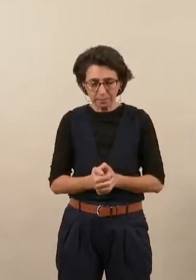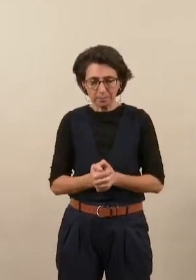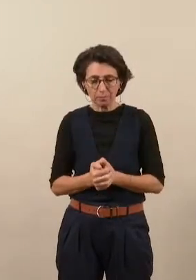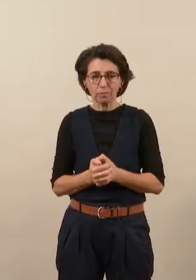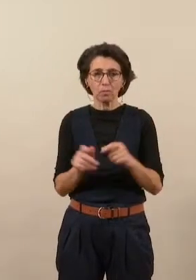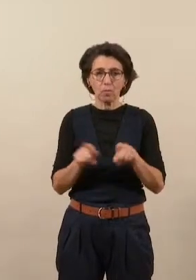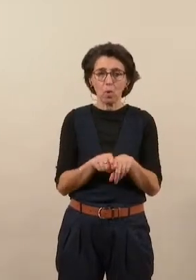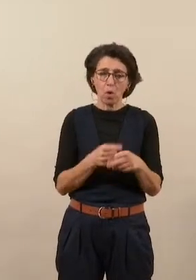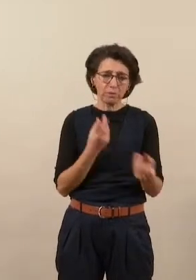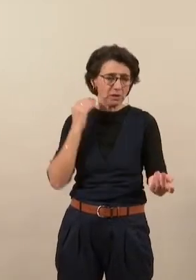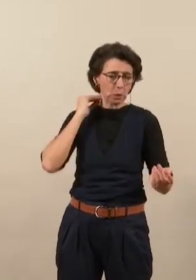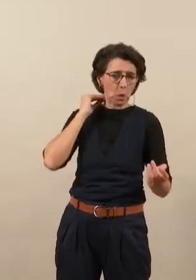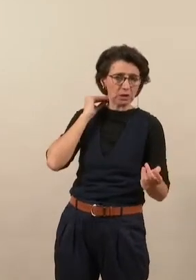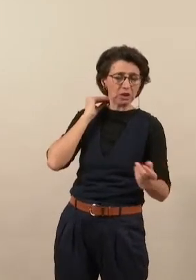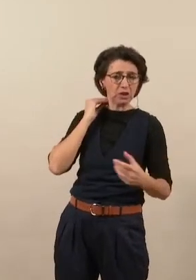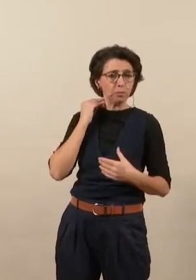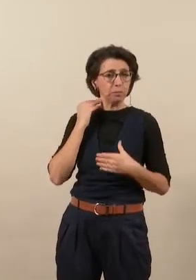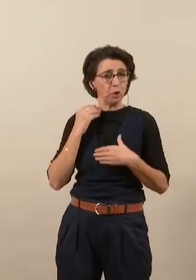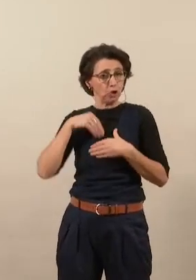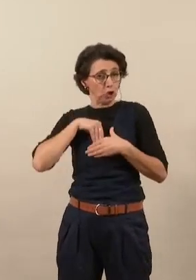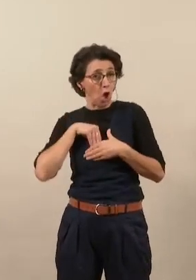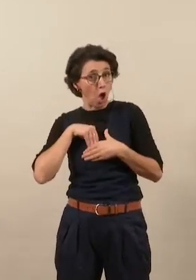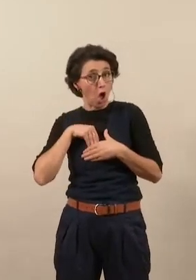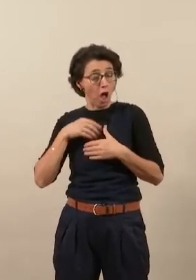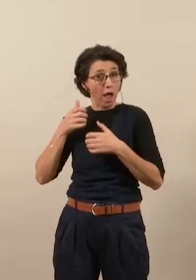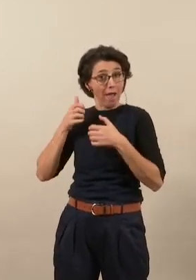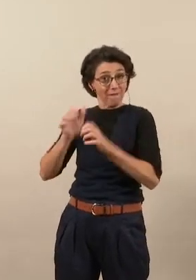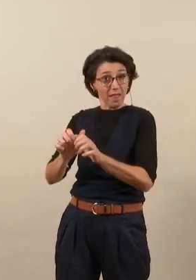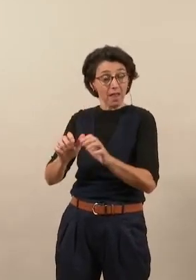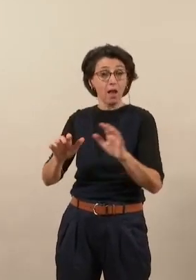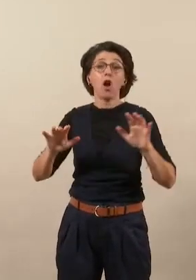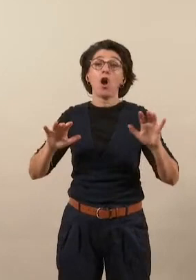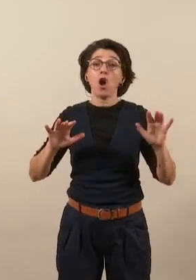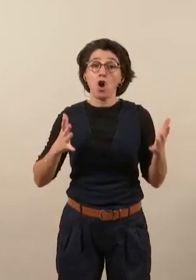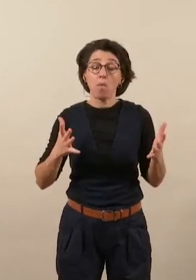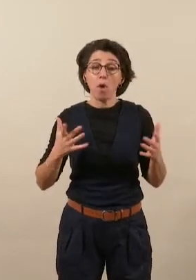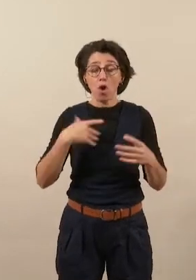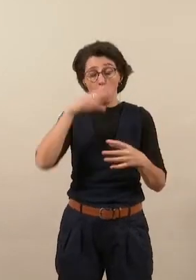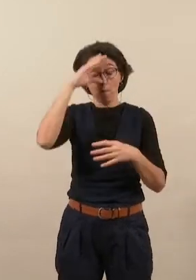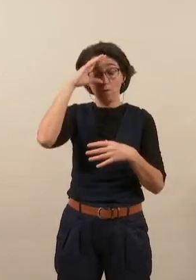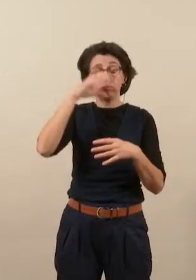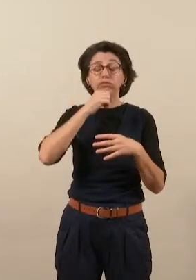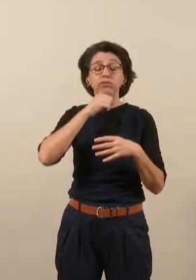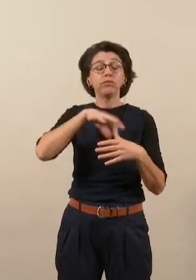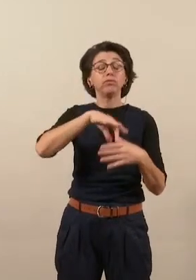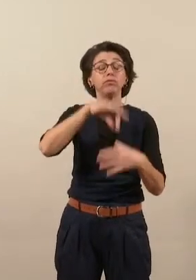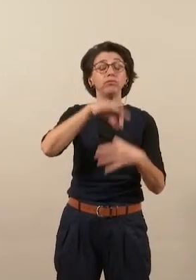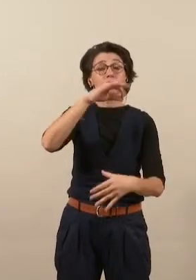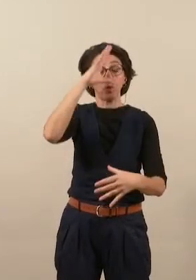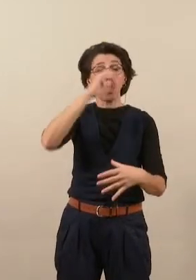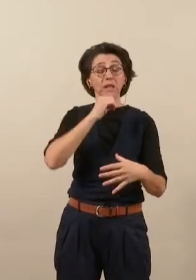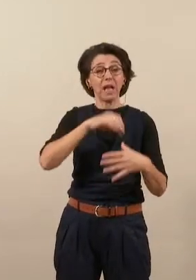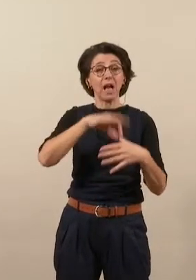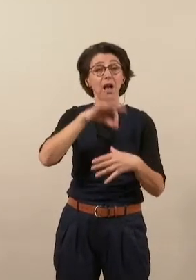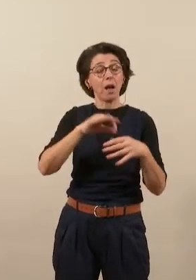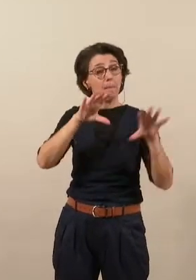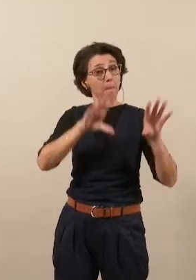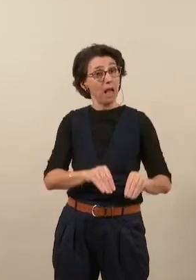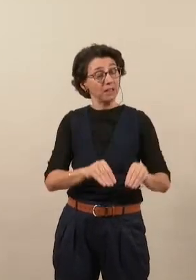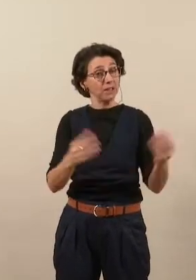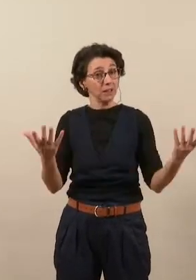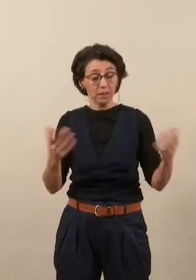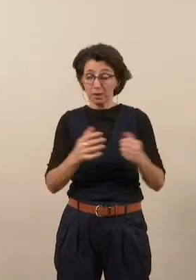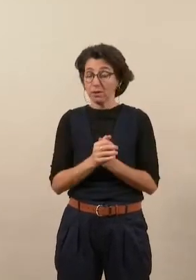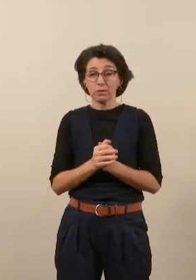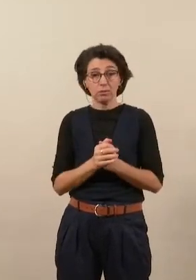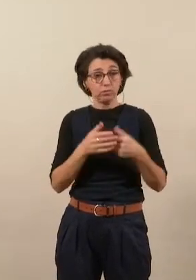de genre, a établi un tirage au sort paritaire pour l'attribution des places dans les cours, quitte à priver le